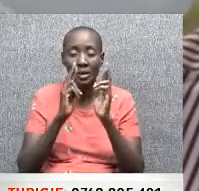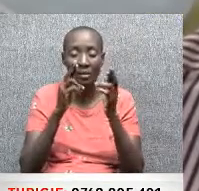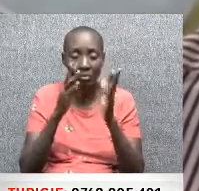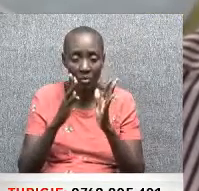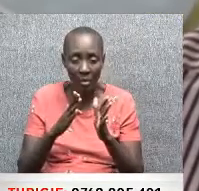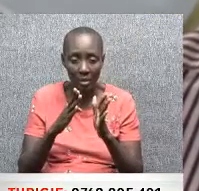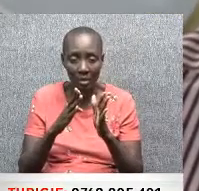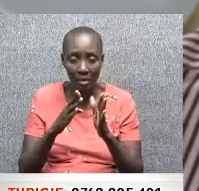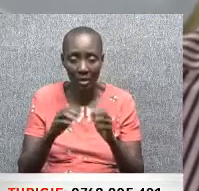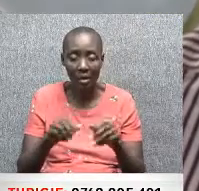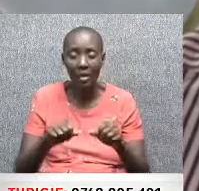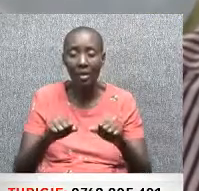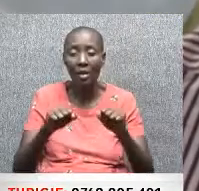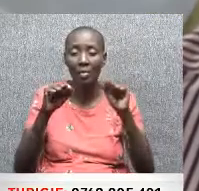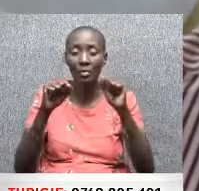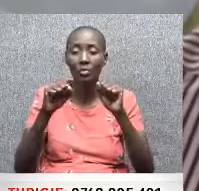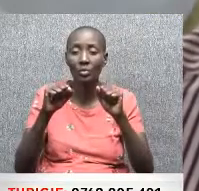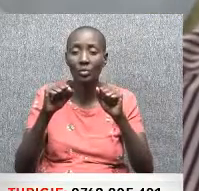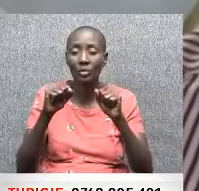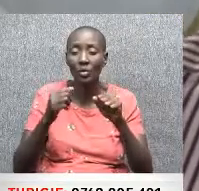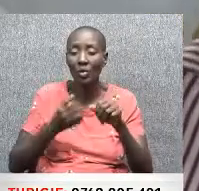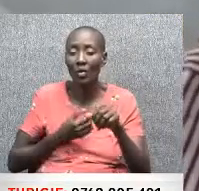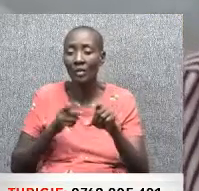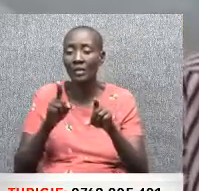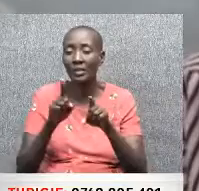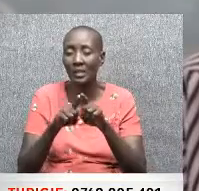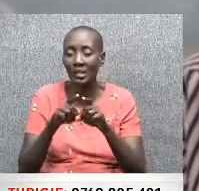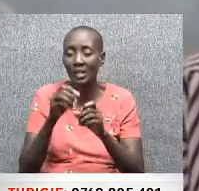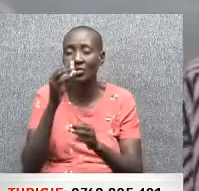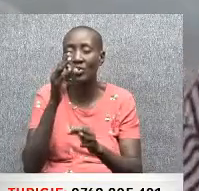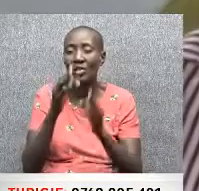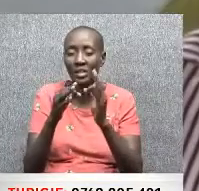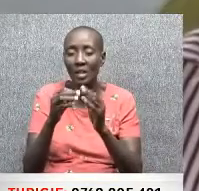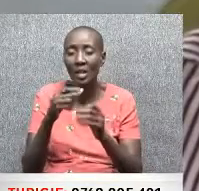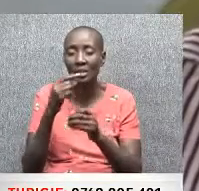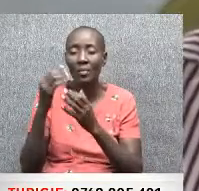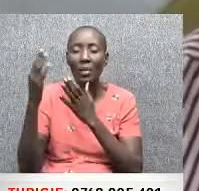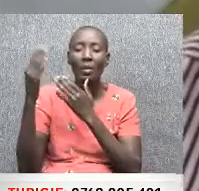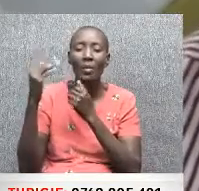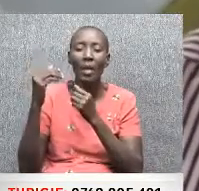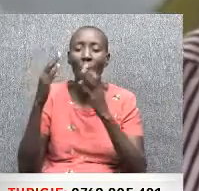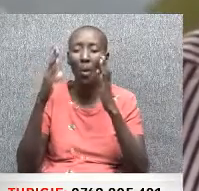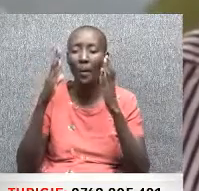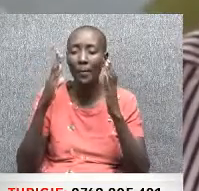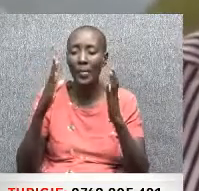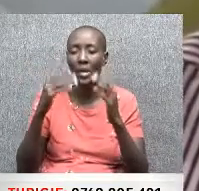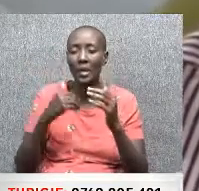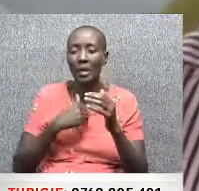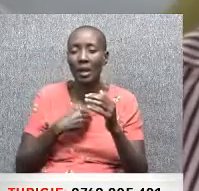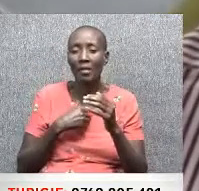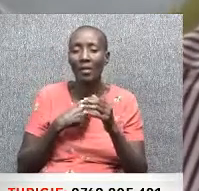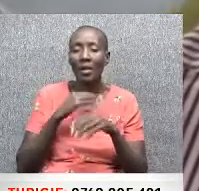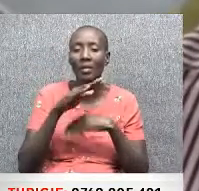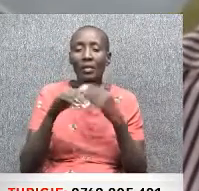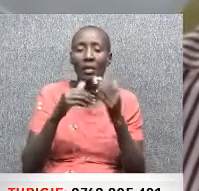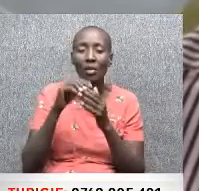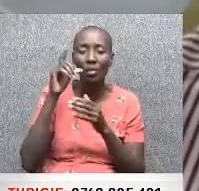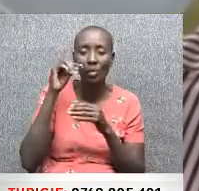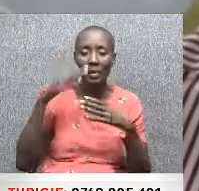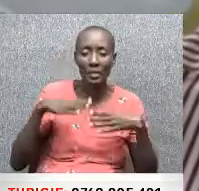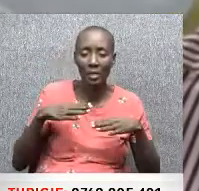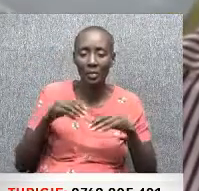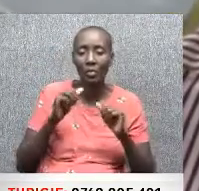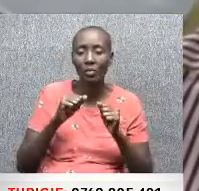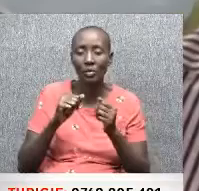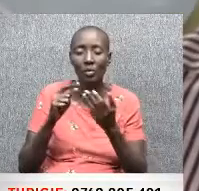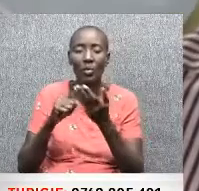wa shirika la Sister for Justice, alisema wana matumaini makubwa kuwa wapwani watahesabiwa ili kufikia matarajio ya wakazi milioni 6 katika